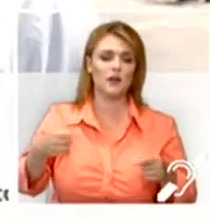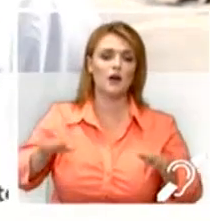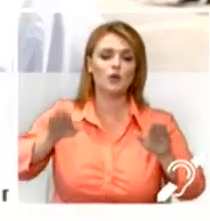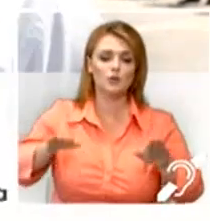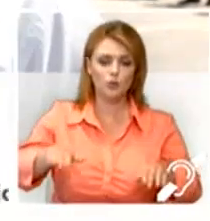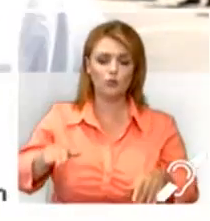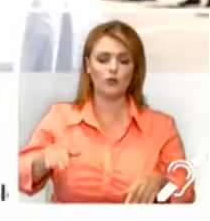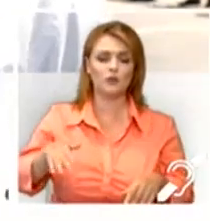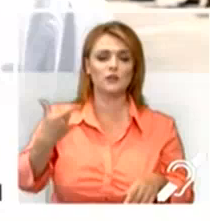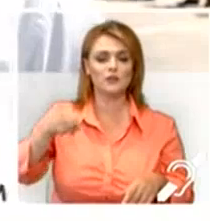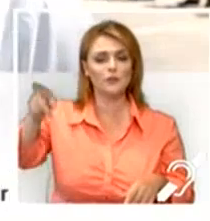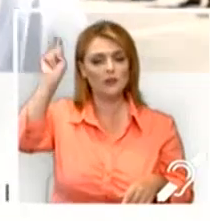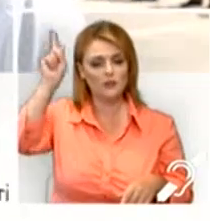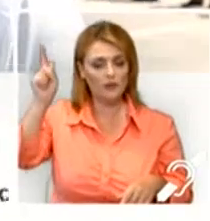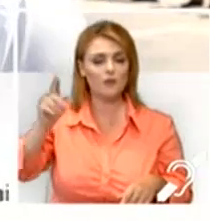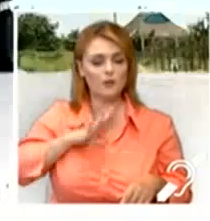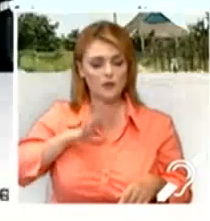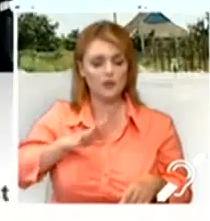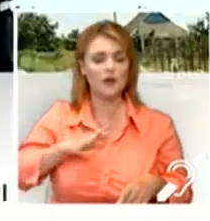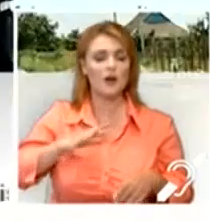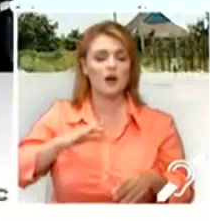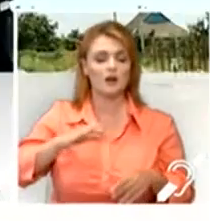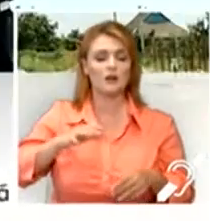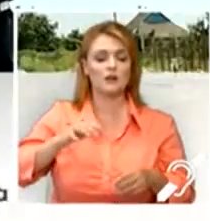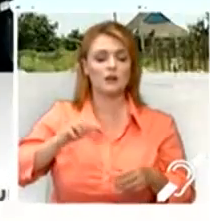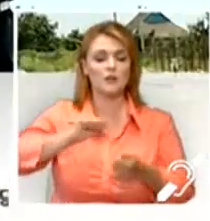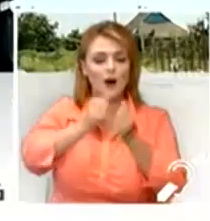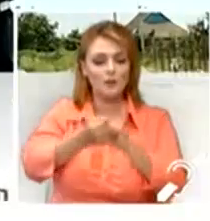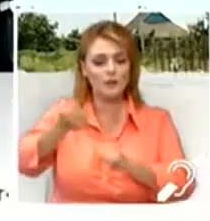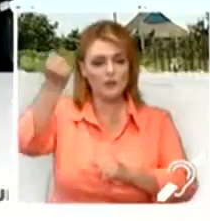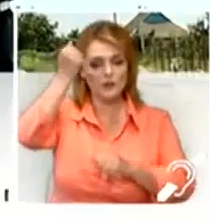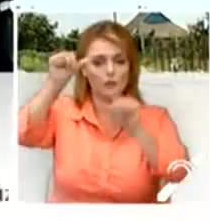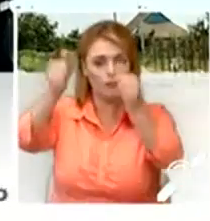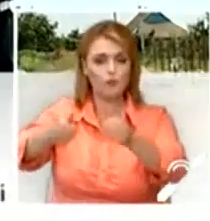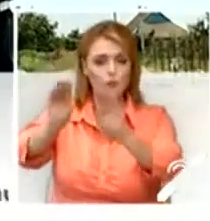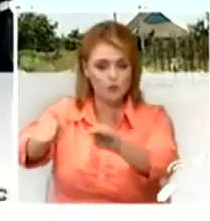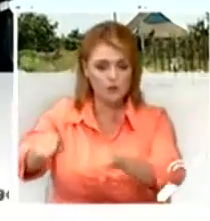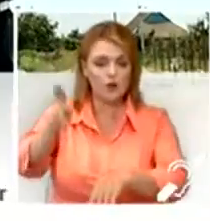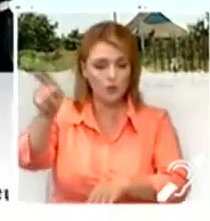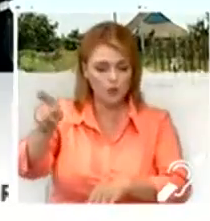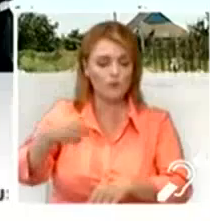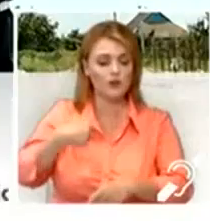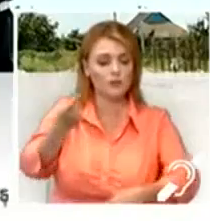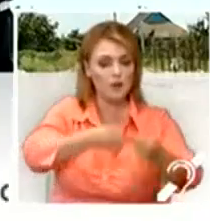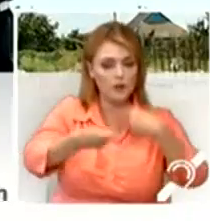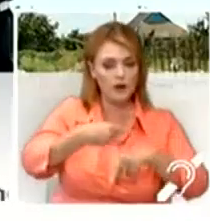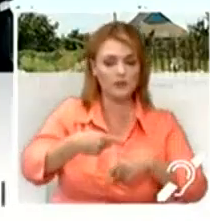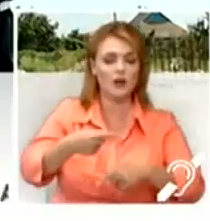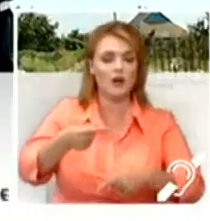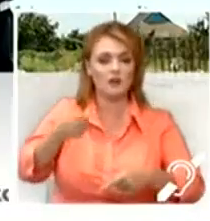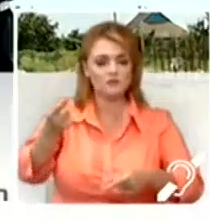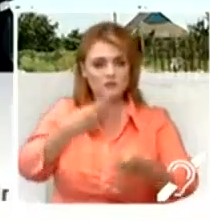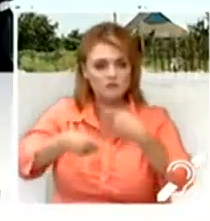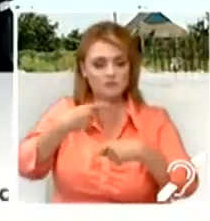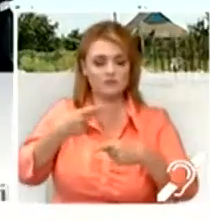locurile de cinste unde au fost cândva puse din înaintașii noștri. Crucea cu înălțimea de 4 metri dedicată amintirii grănicerului Dumitru Vieru a fost